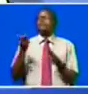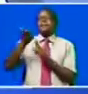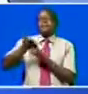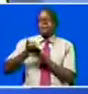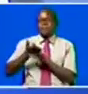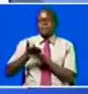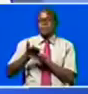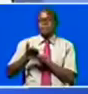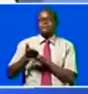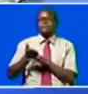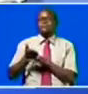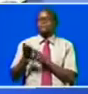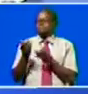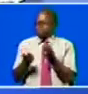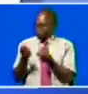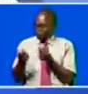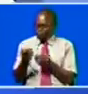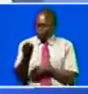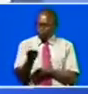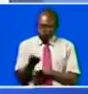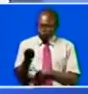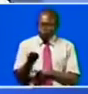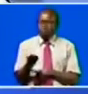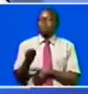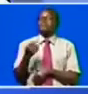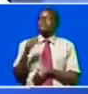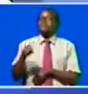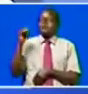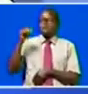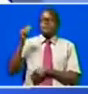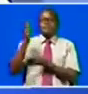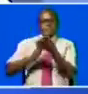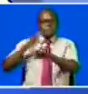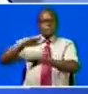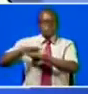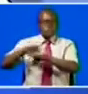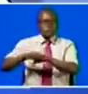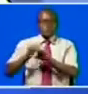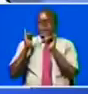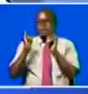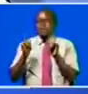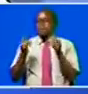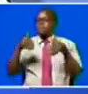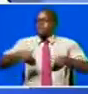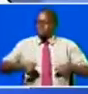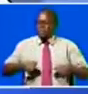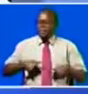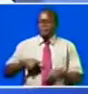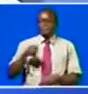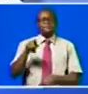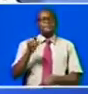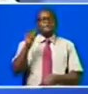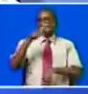Kwa hivyo usione ladha ya kuchat na wanawake ama wanaume unasema nimepata mtu mzuri, eti nimepata kibenteni kinanikuna vizuri. Unakunwa tu kwa